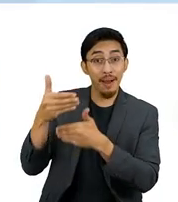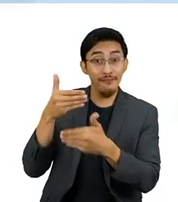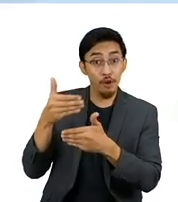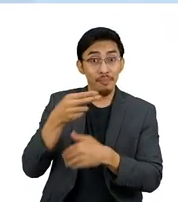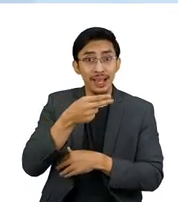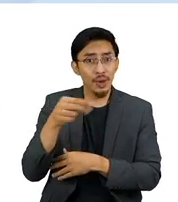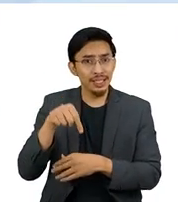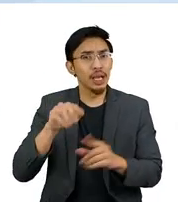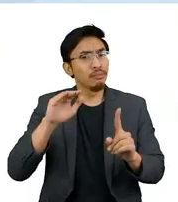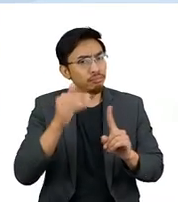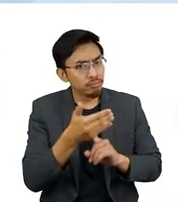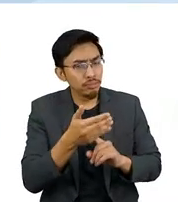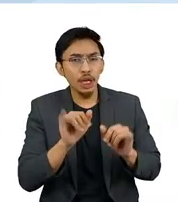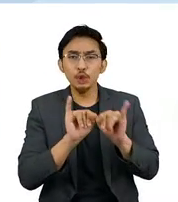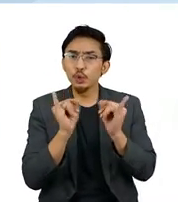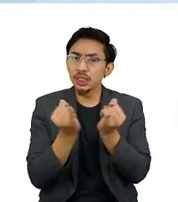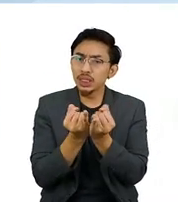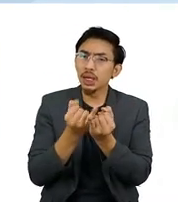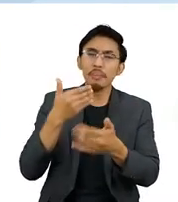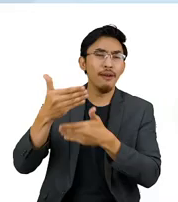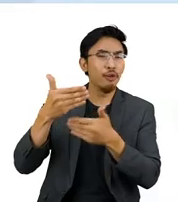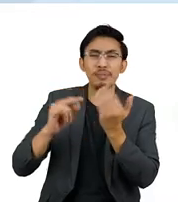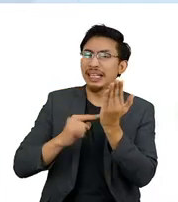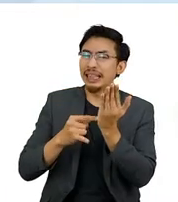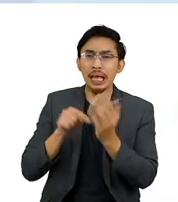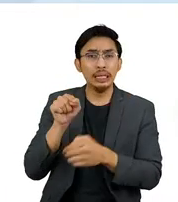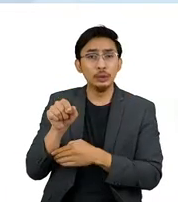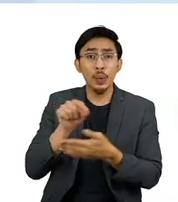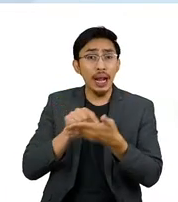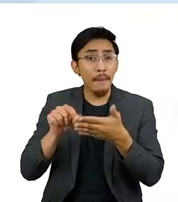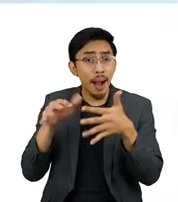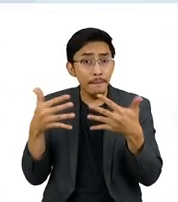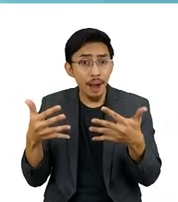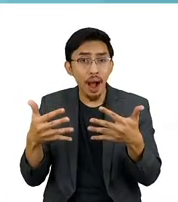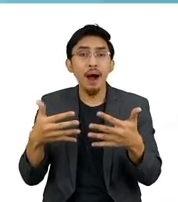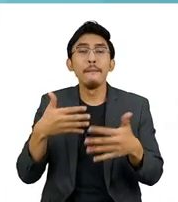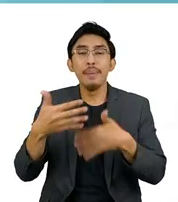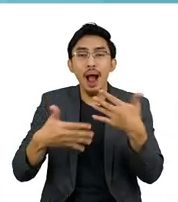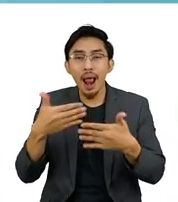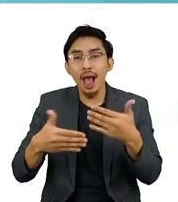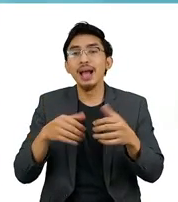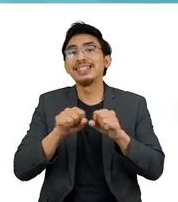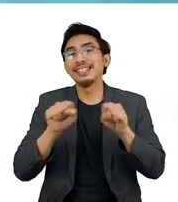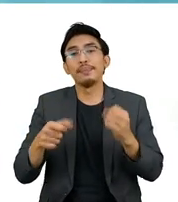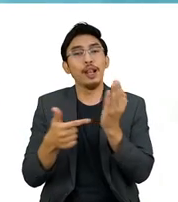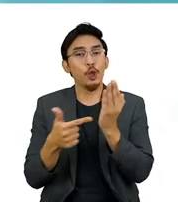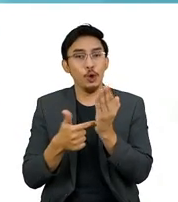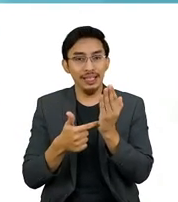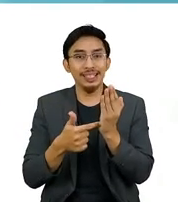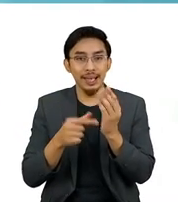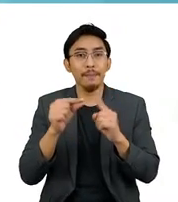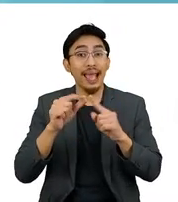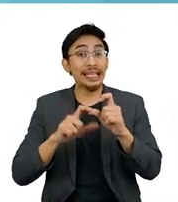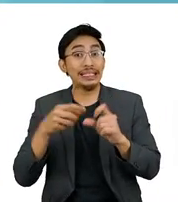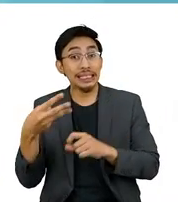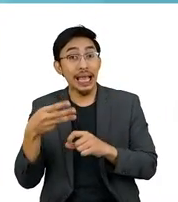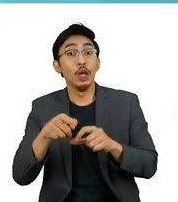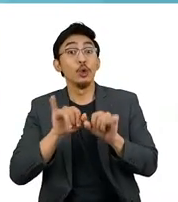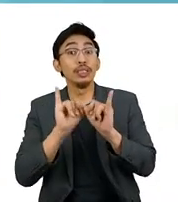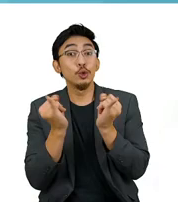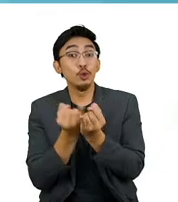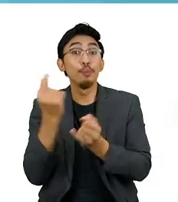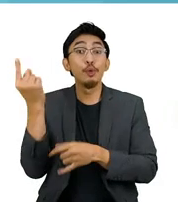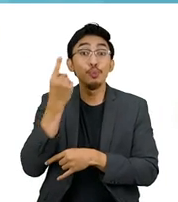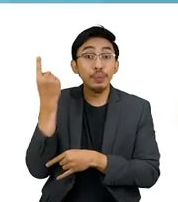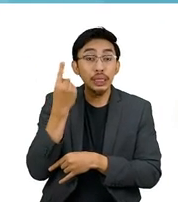di Indonesia institusi atau platform digital ini disebut sebagai penyelenggara sistem elektronik atau PSP yang bisa jadi adalah